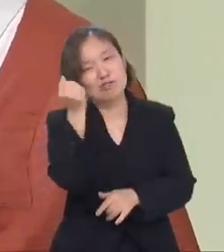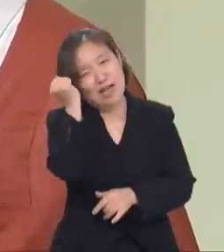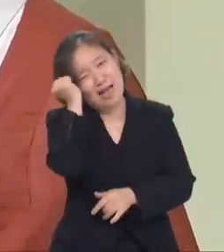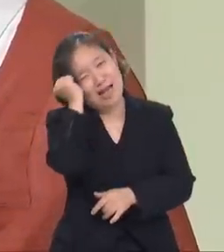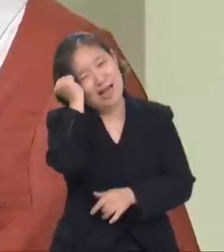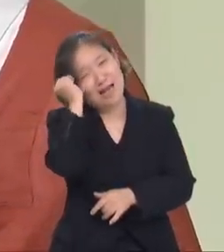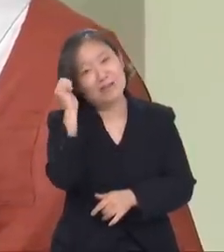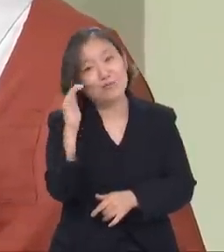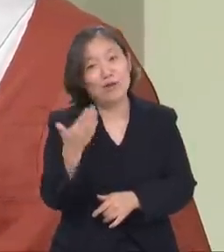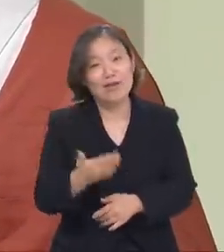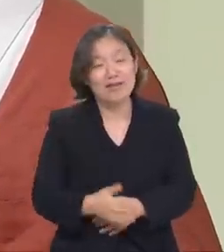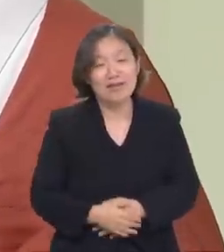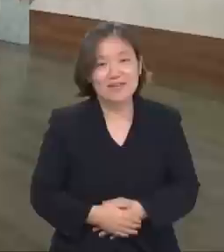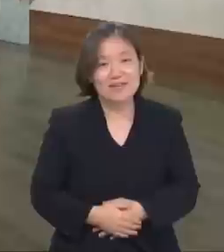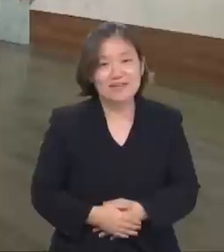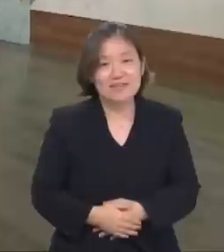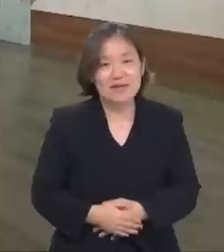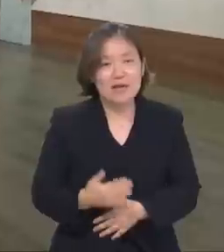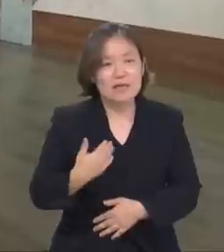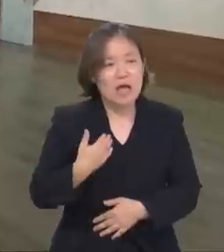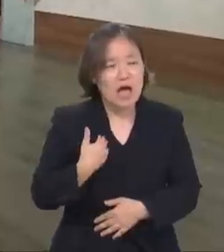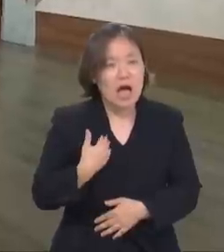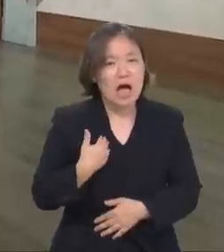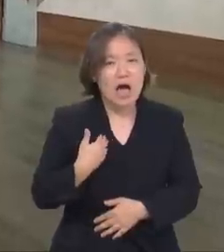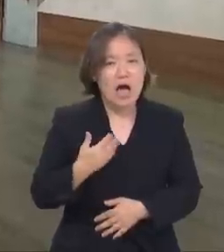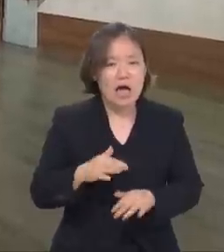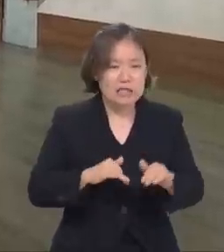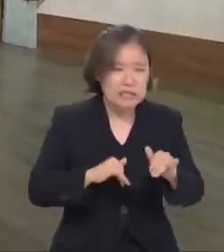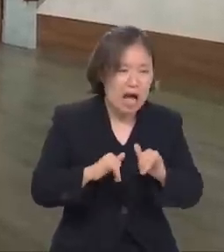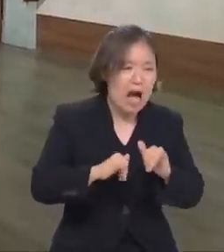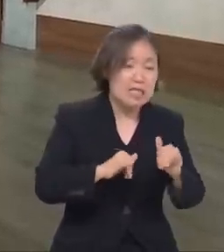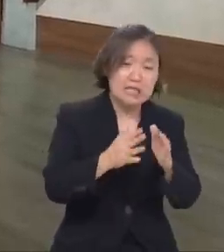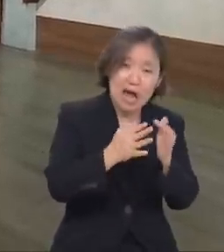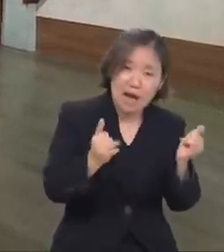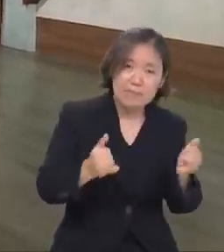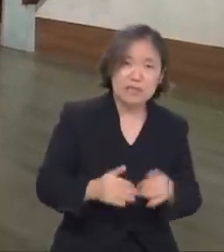묻게 됩니다 지나가는 나그네인데